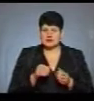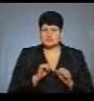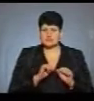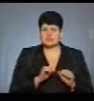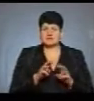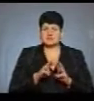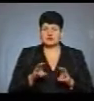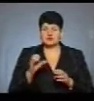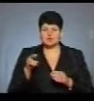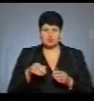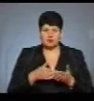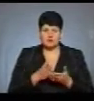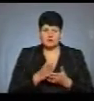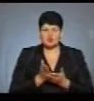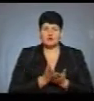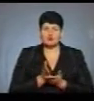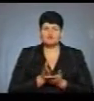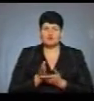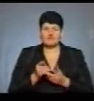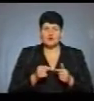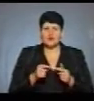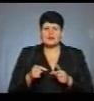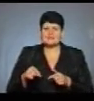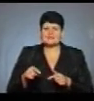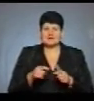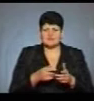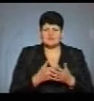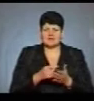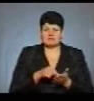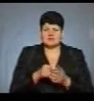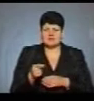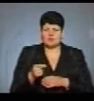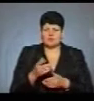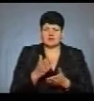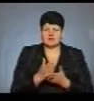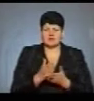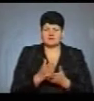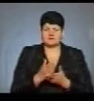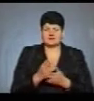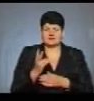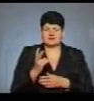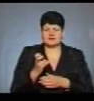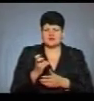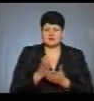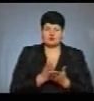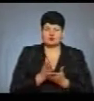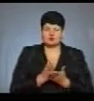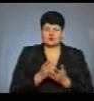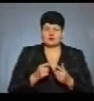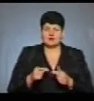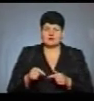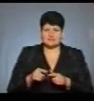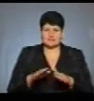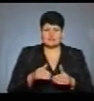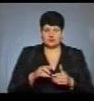Міністерство соцполітики, це обслуговуючі організації, які, наприклад, по місту Тернополі є понад 200 обслуговуючих організацій, які